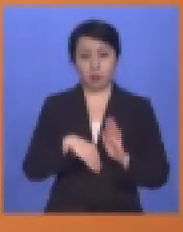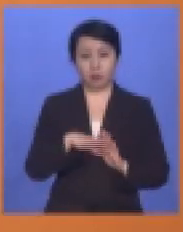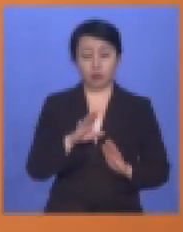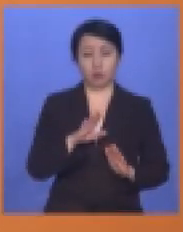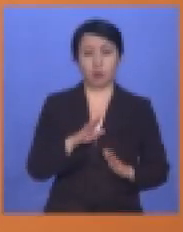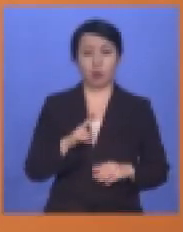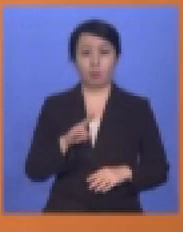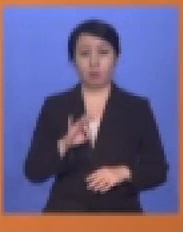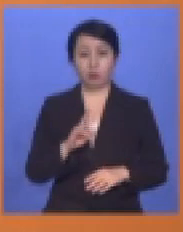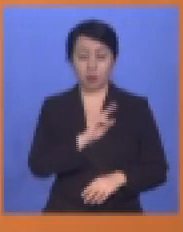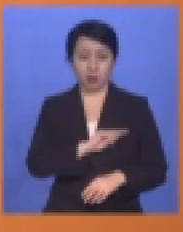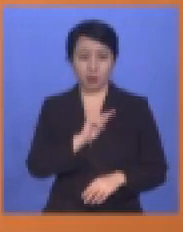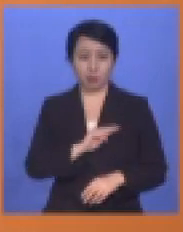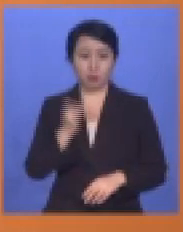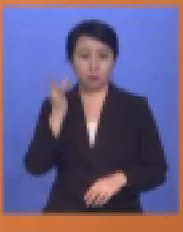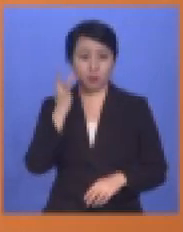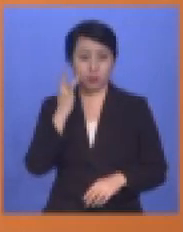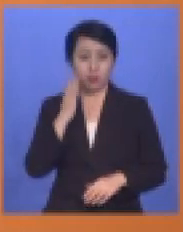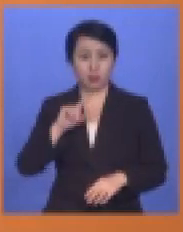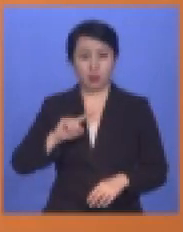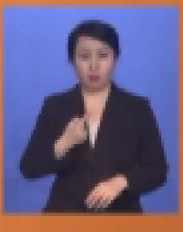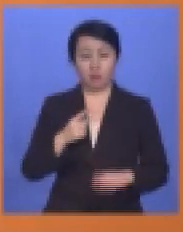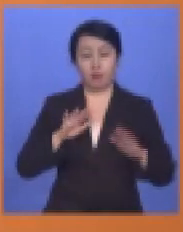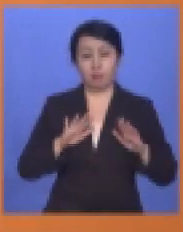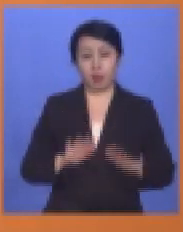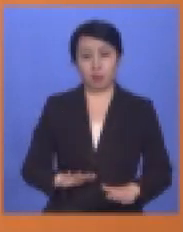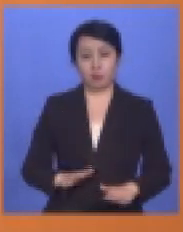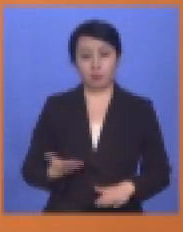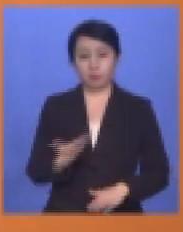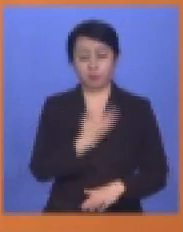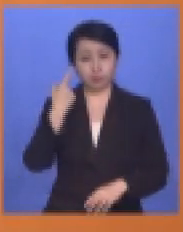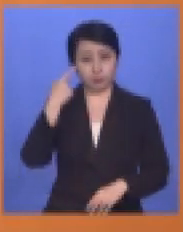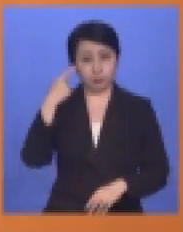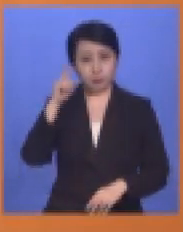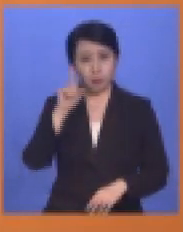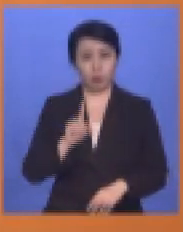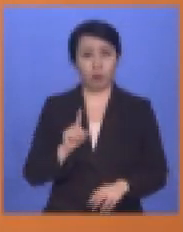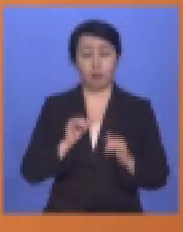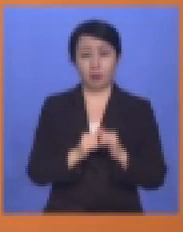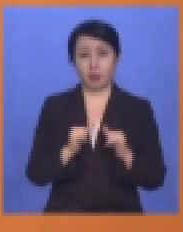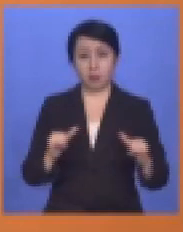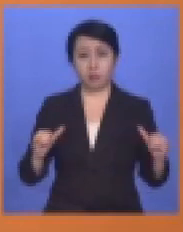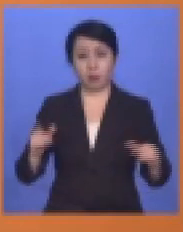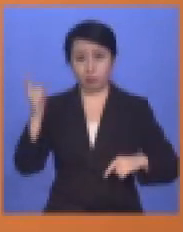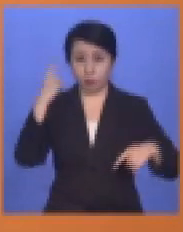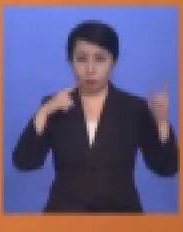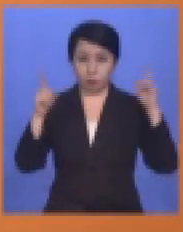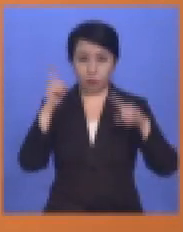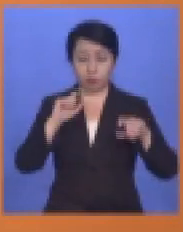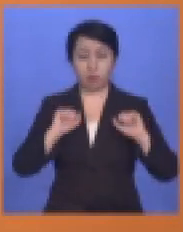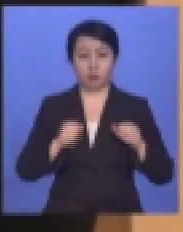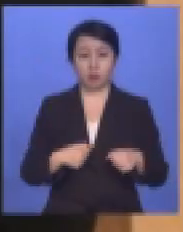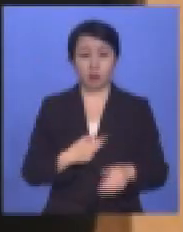эффективности профориентационной работы всегда стоит на первом месте. Мы выявляем и развиваем творчески